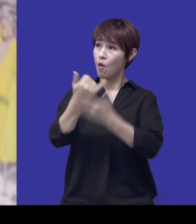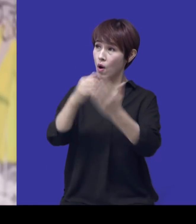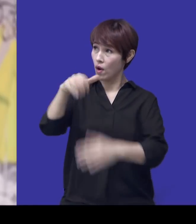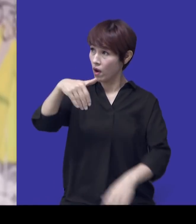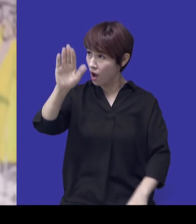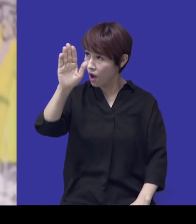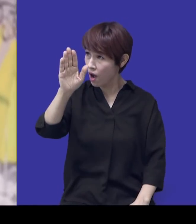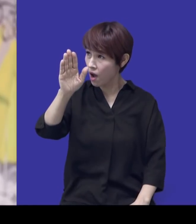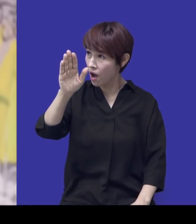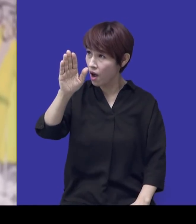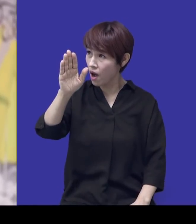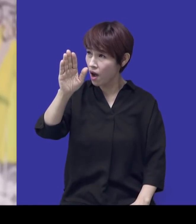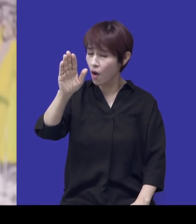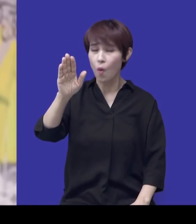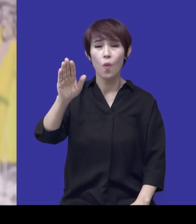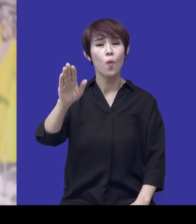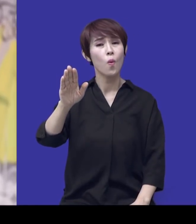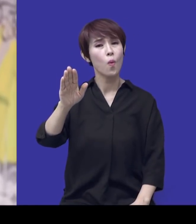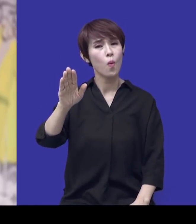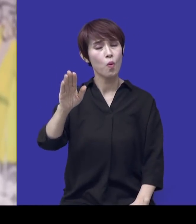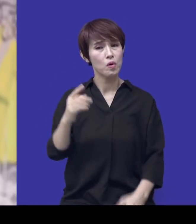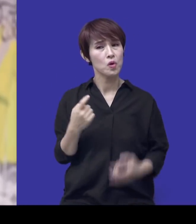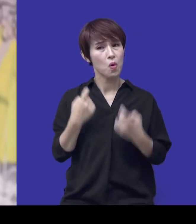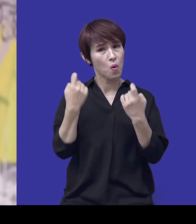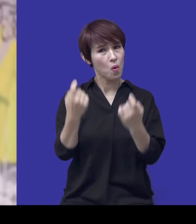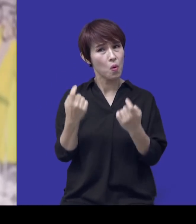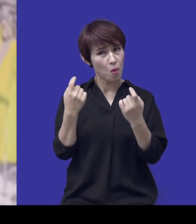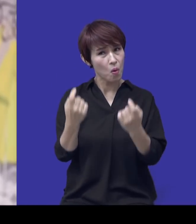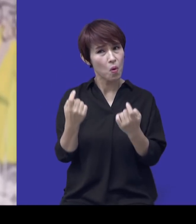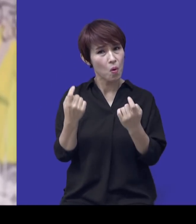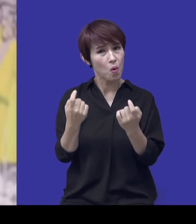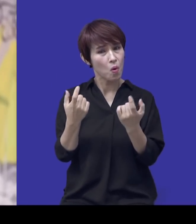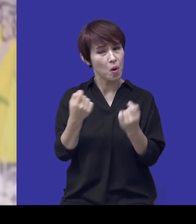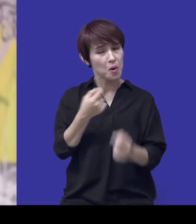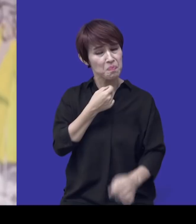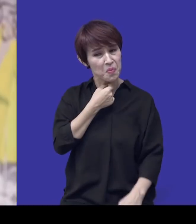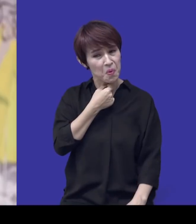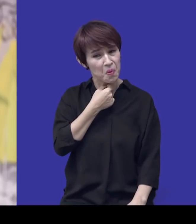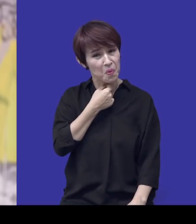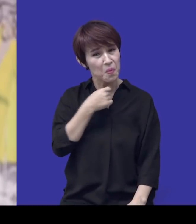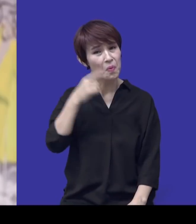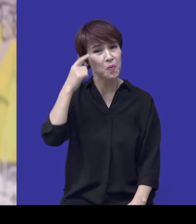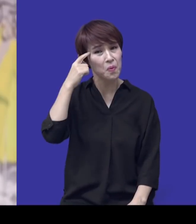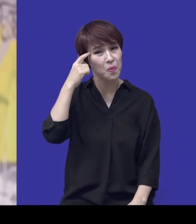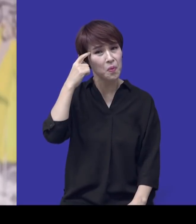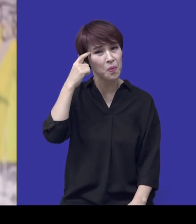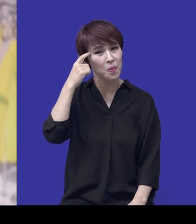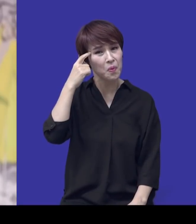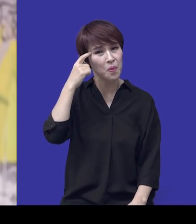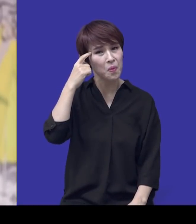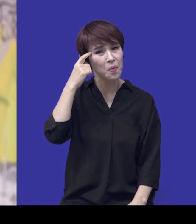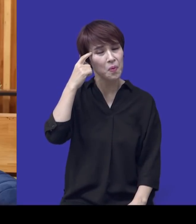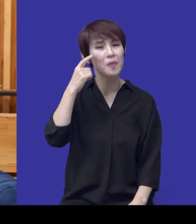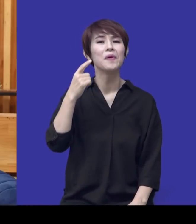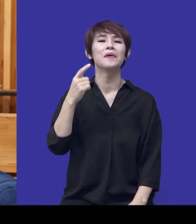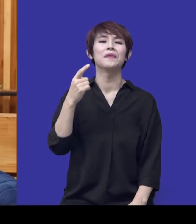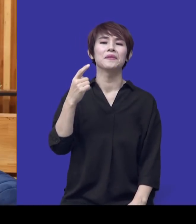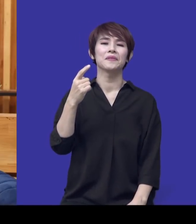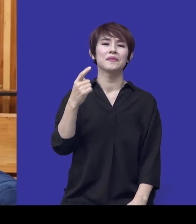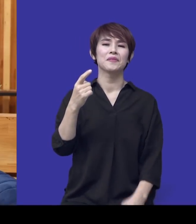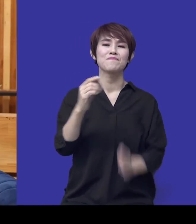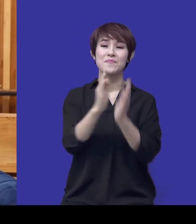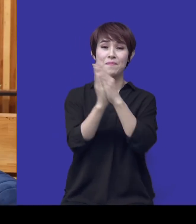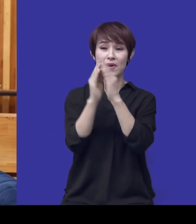간다고? 한번 뭐 여행 가는 심정으로 가볼까?라고 해서 진짜 늦게 합류를 했어요, 제가.